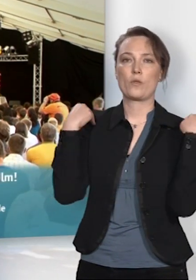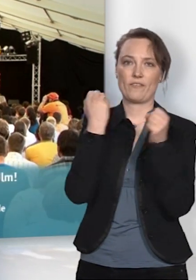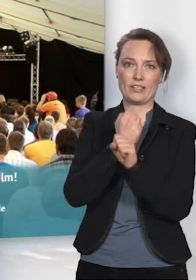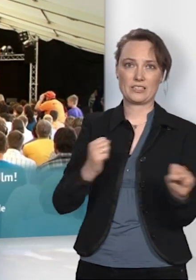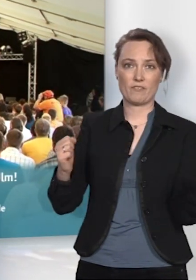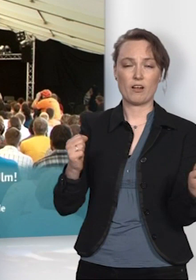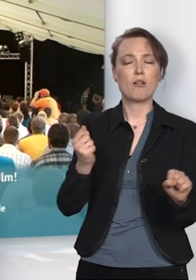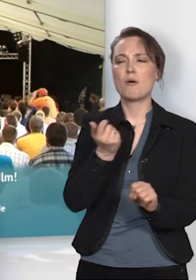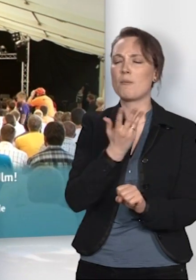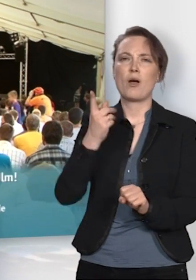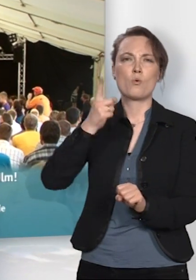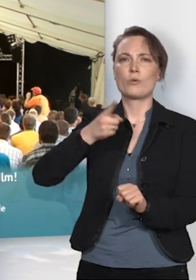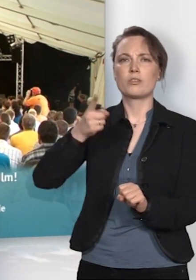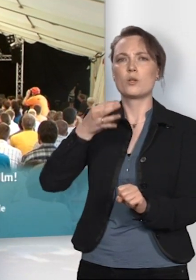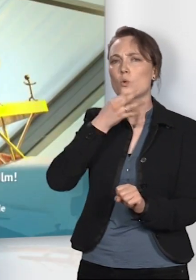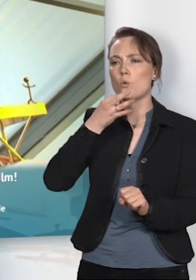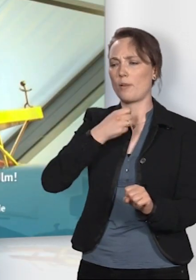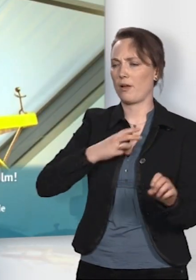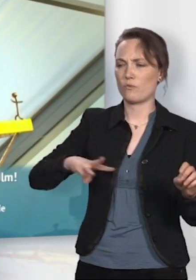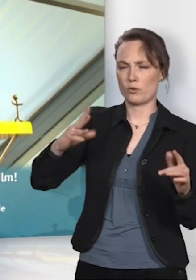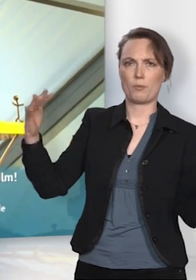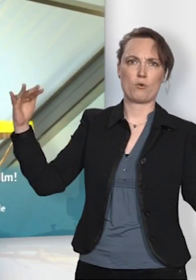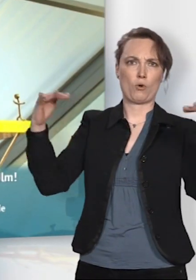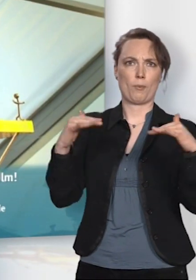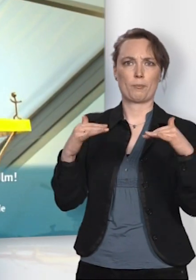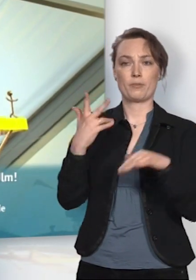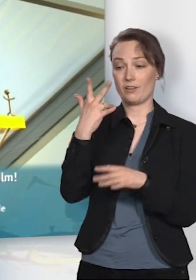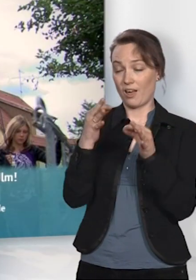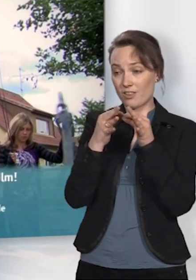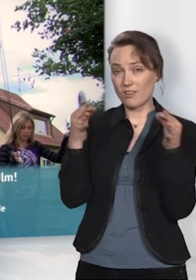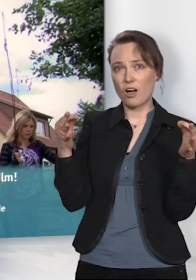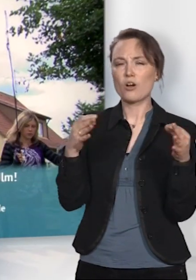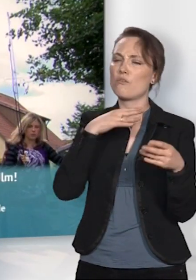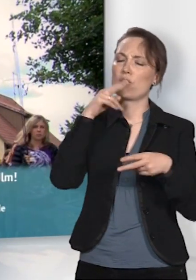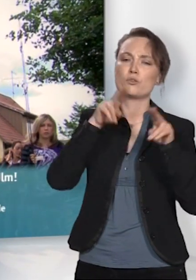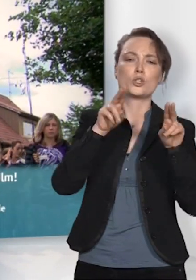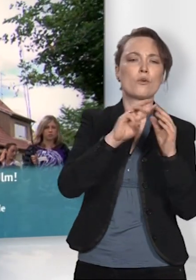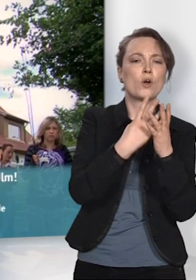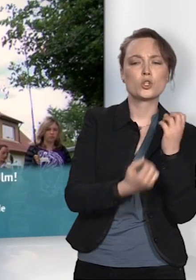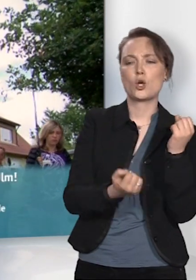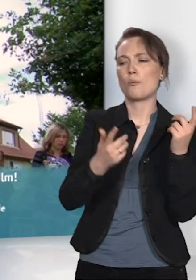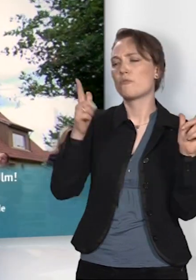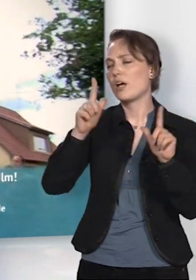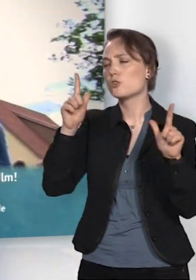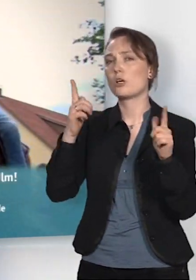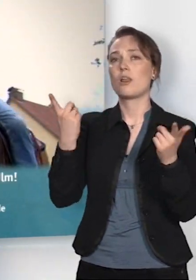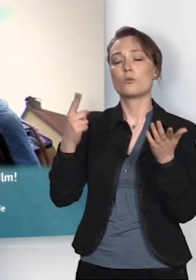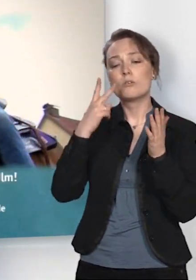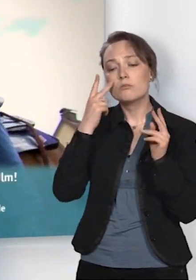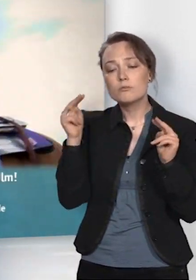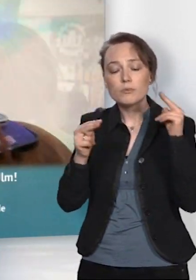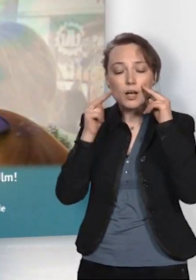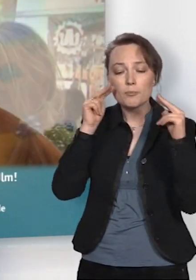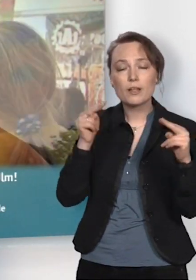von Jugendlichen aus ganz Baden-Württemberg willkommen. An 3 Tagen gewinnen die jungen Menschen in zahlreichen Workshops und Events Einblicke in das Leben